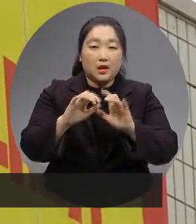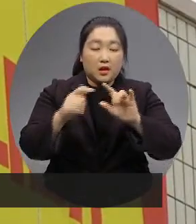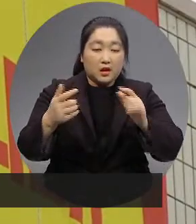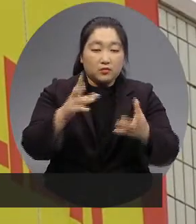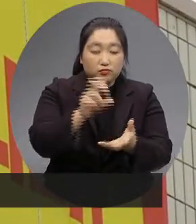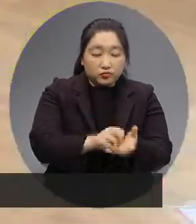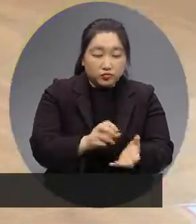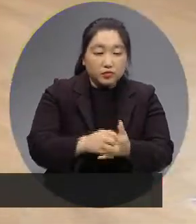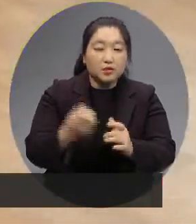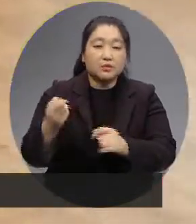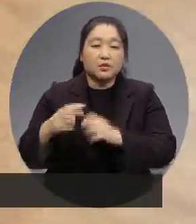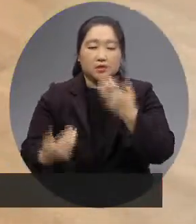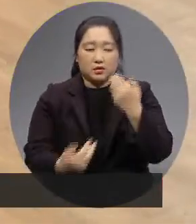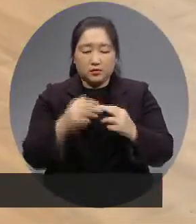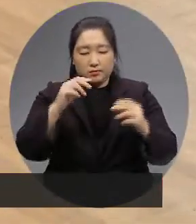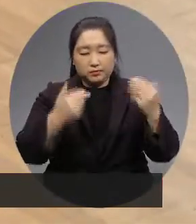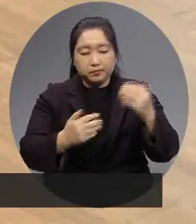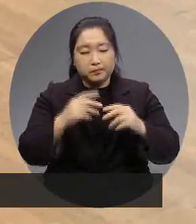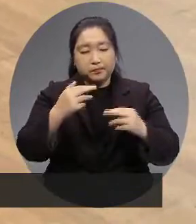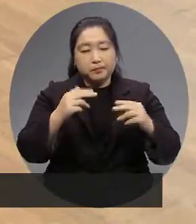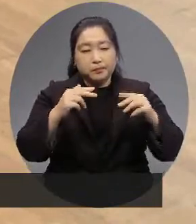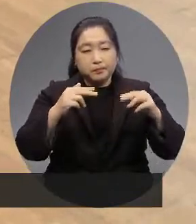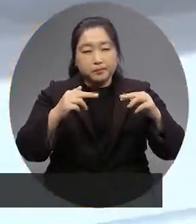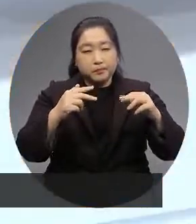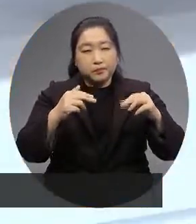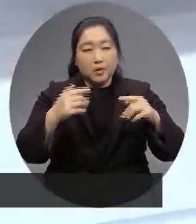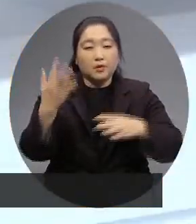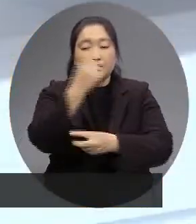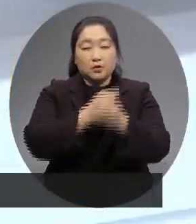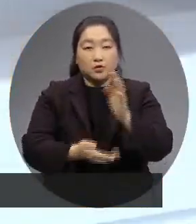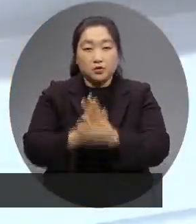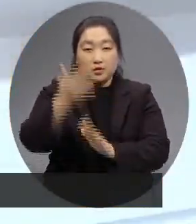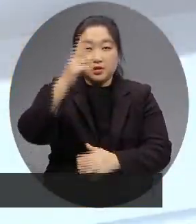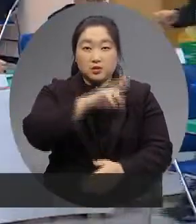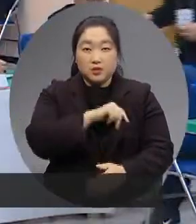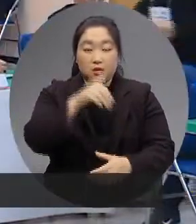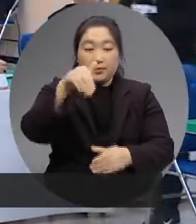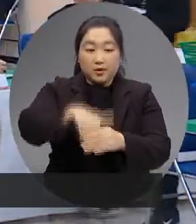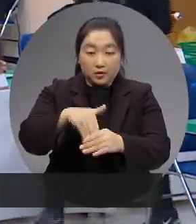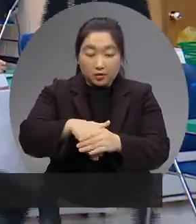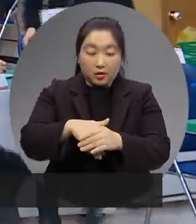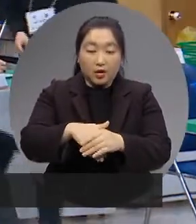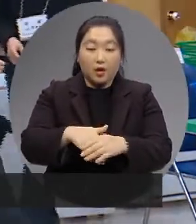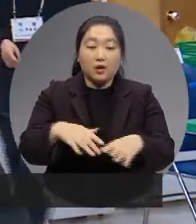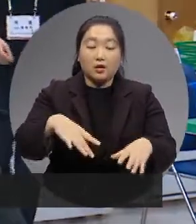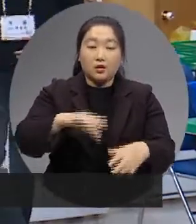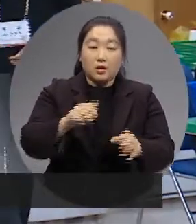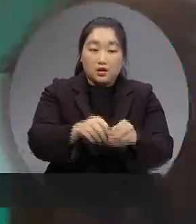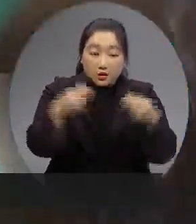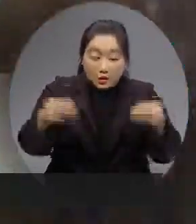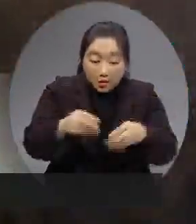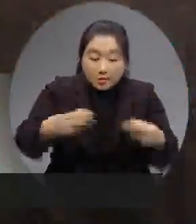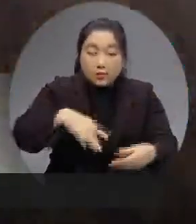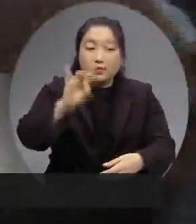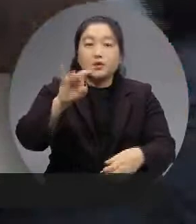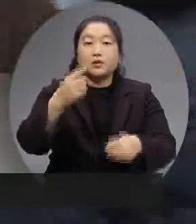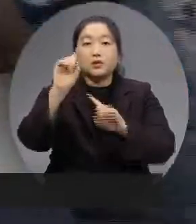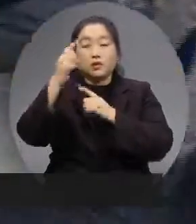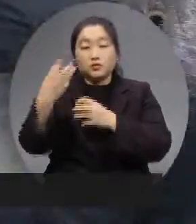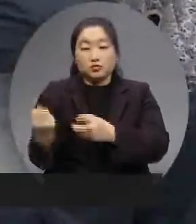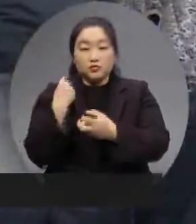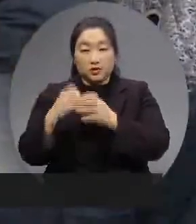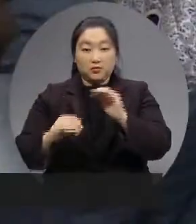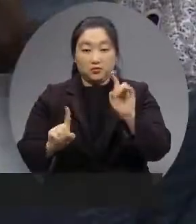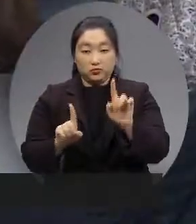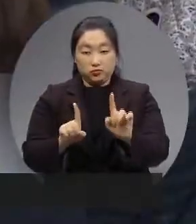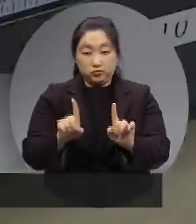여야가 치열하게 대립하는 가운데 치러진 청주시의원 보궐선거. 개표 초반부터 국민의힘 이상조 후보가